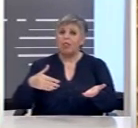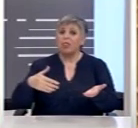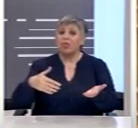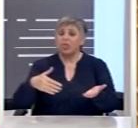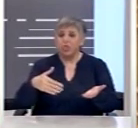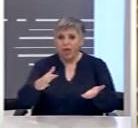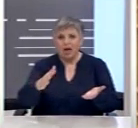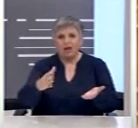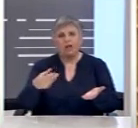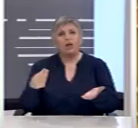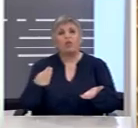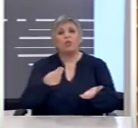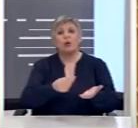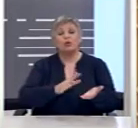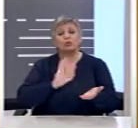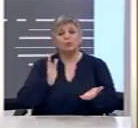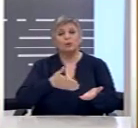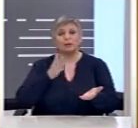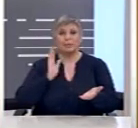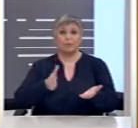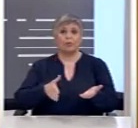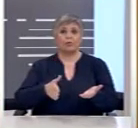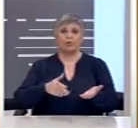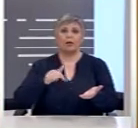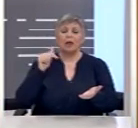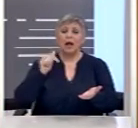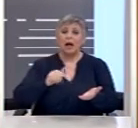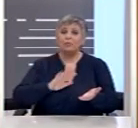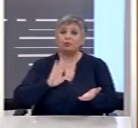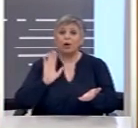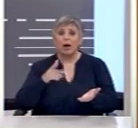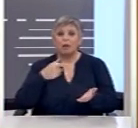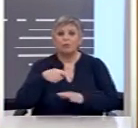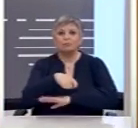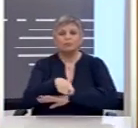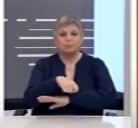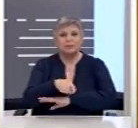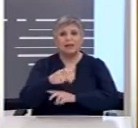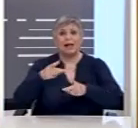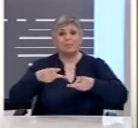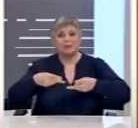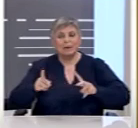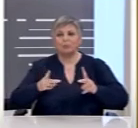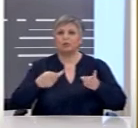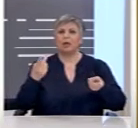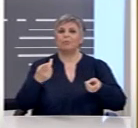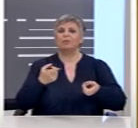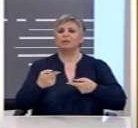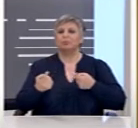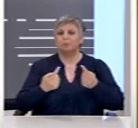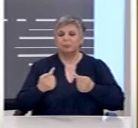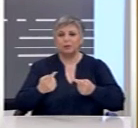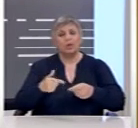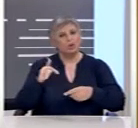βαρύνει οποιοδήποτε κόλλημα διεθνών σχέσεων ή νομικών προνοιών. Έτσι, στο πλαίσιο των εργασιών